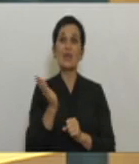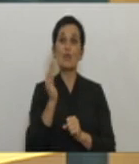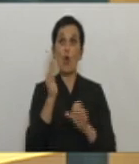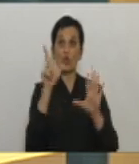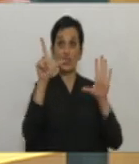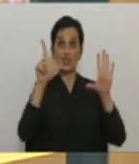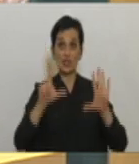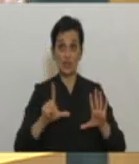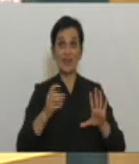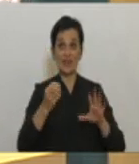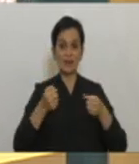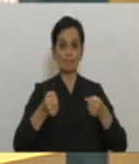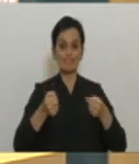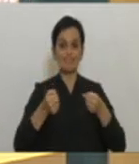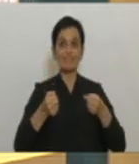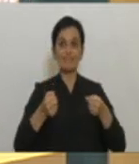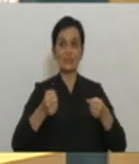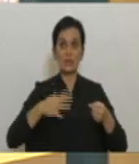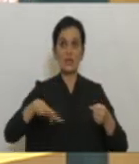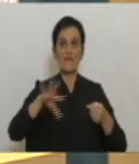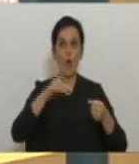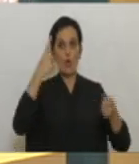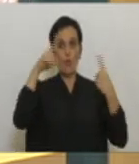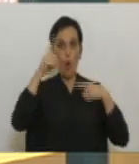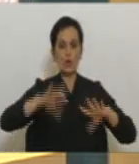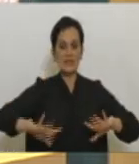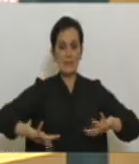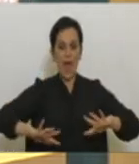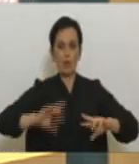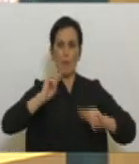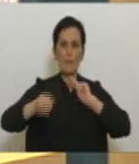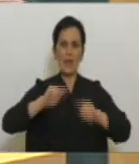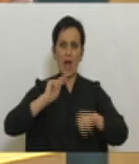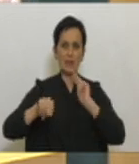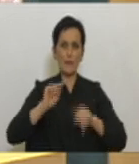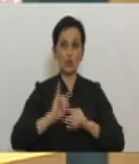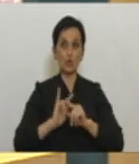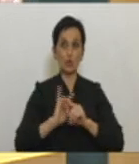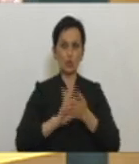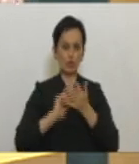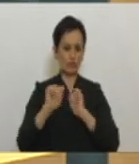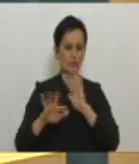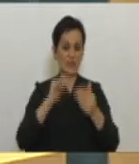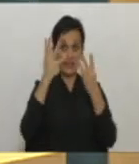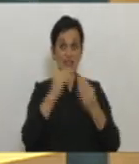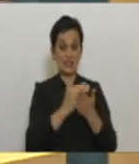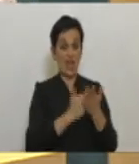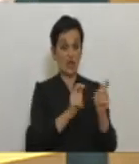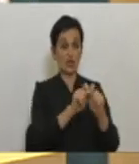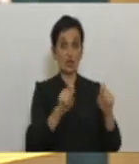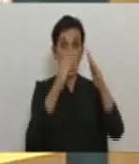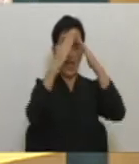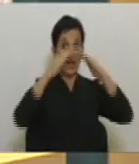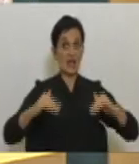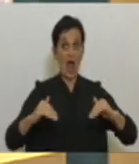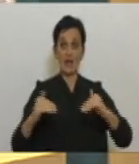კიდე დამატებით აჯანჯღარეთ ეს ქვეყანა მოგონილი და სპეკულაციური ბრალდებებით და ტყუილებით და ეს დღის წესრიგი შექმნით კარვები არ